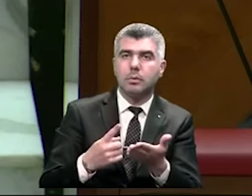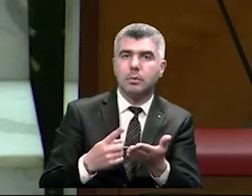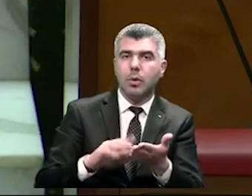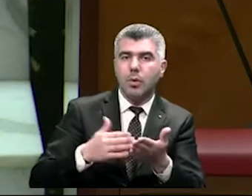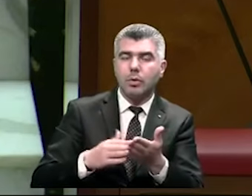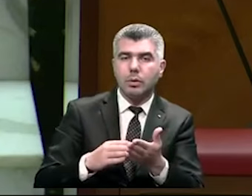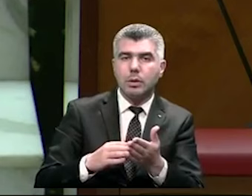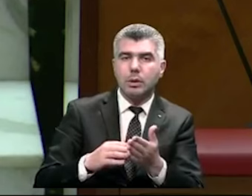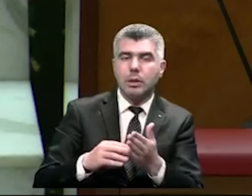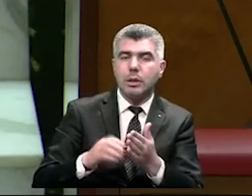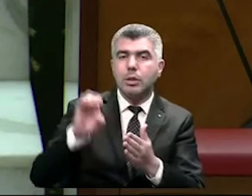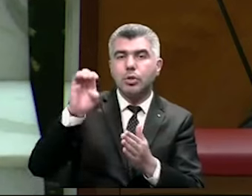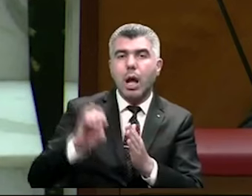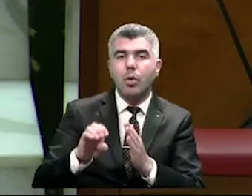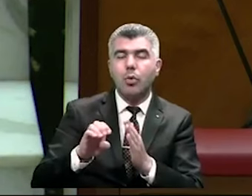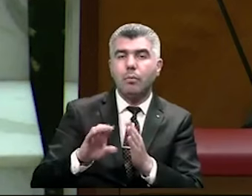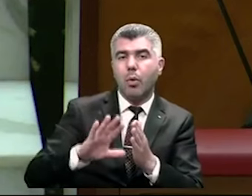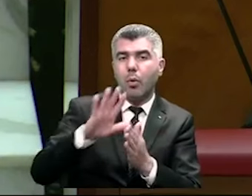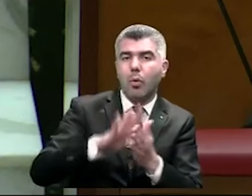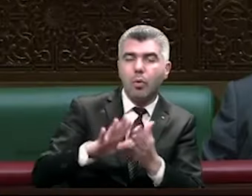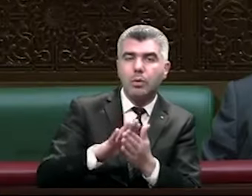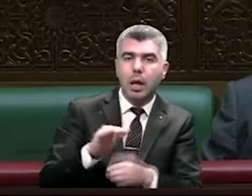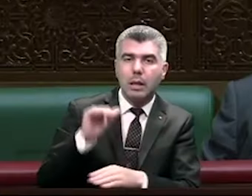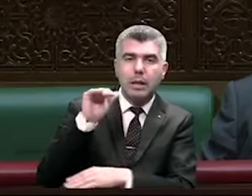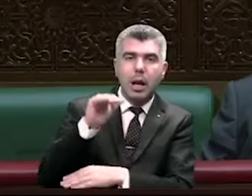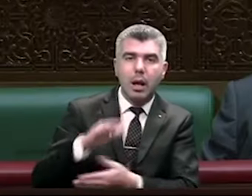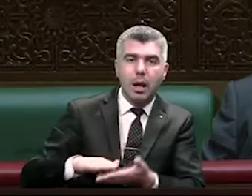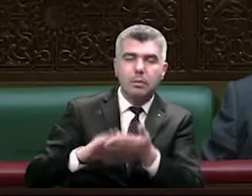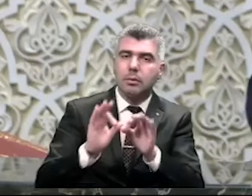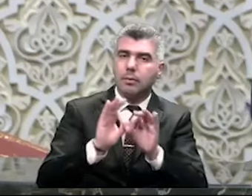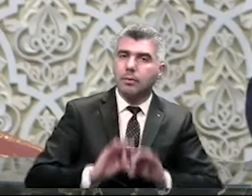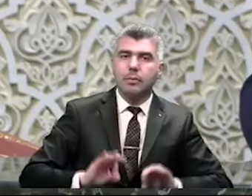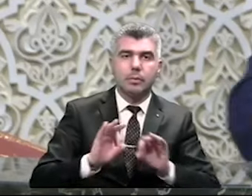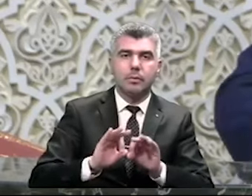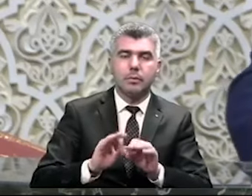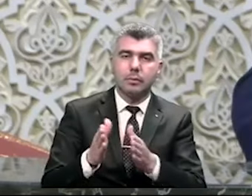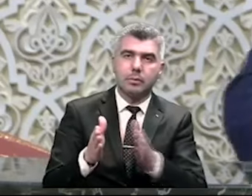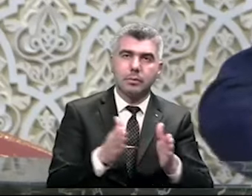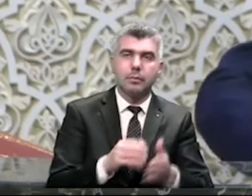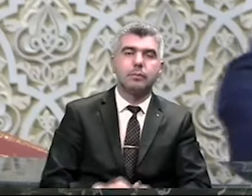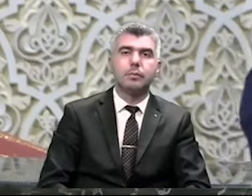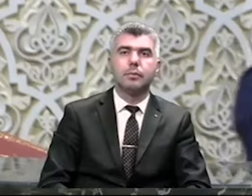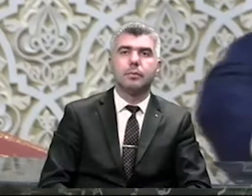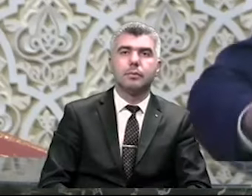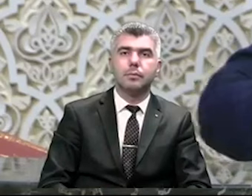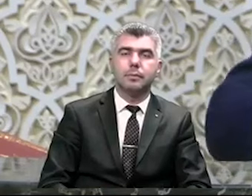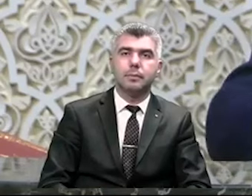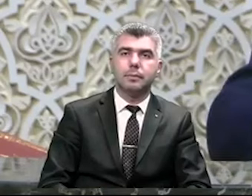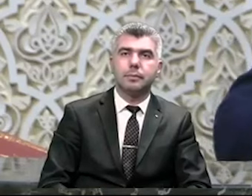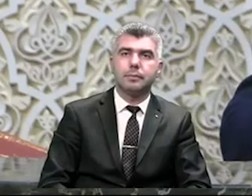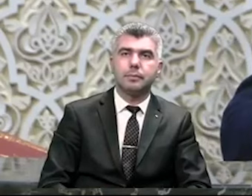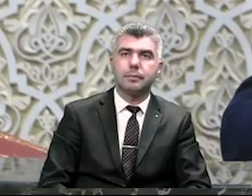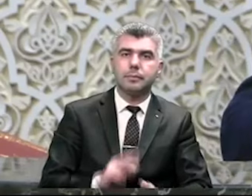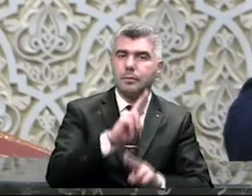الجنوب الشرقي الذي اعطى ومازال يعطي الكثير وشكرا شكرا المستشار